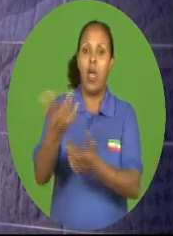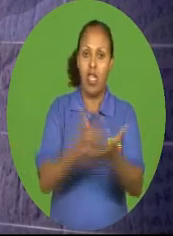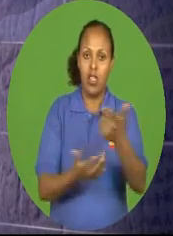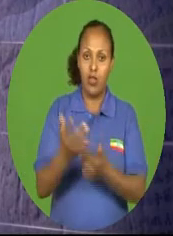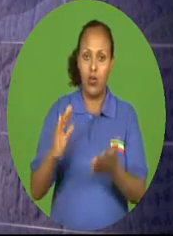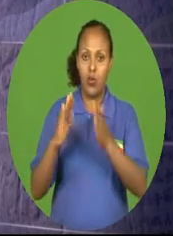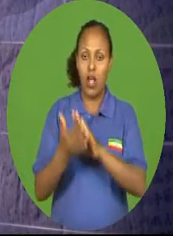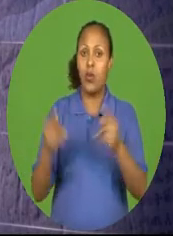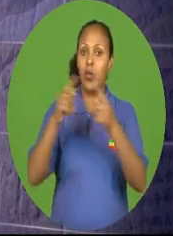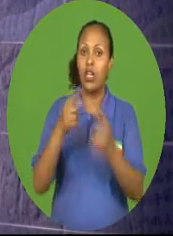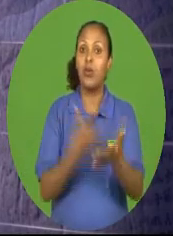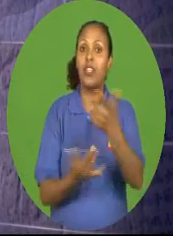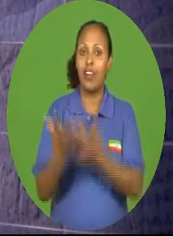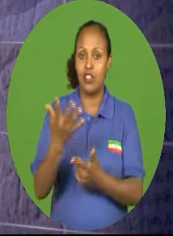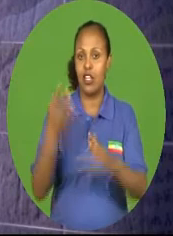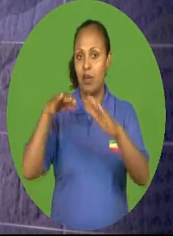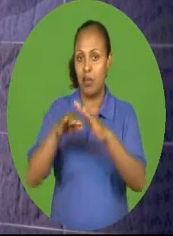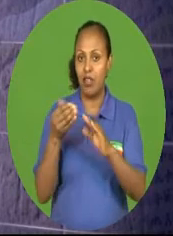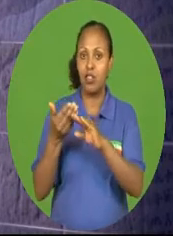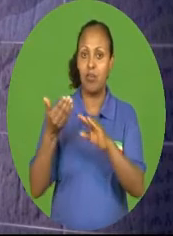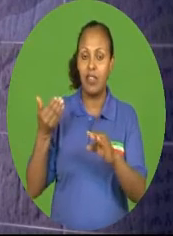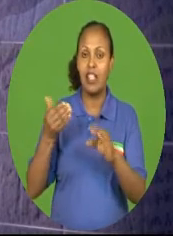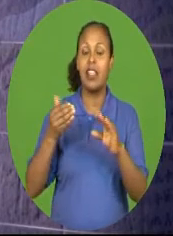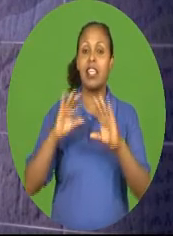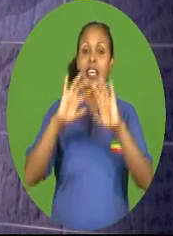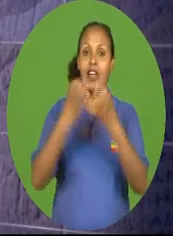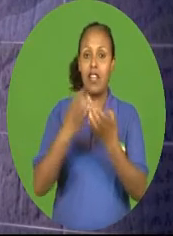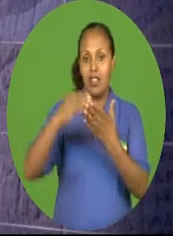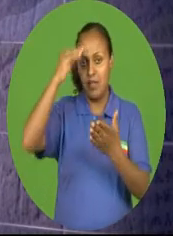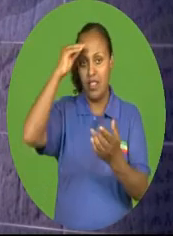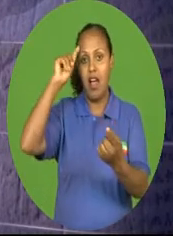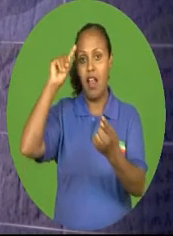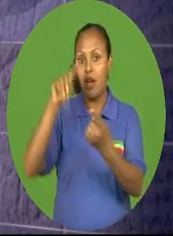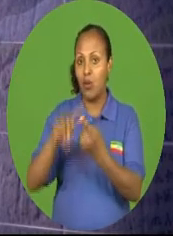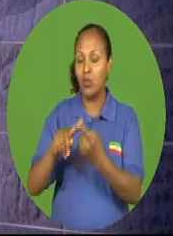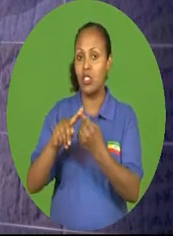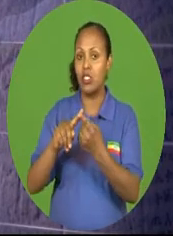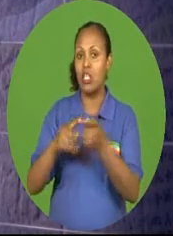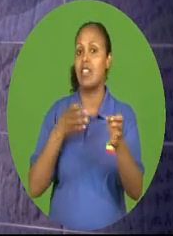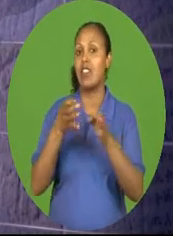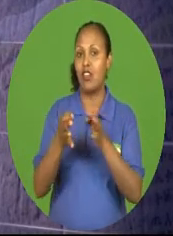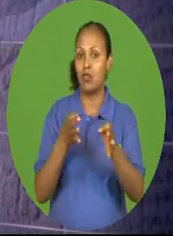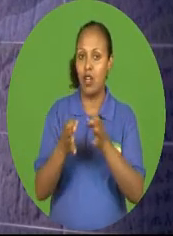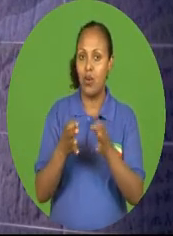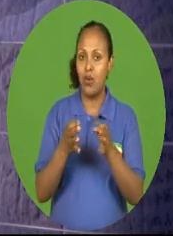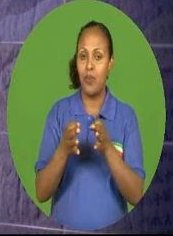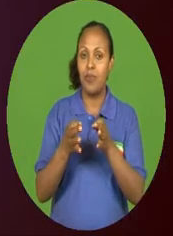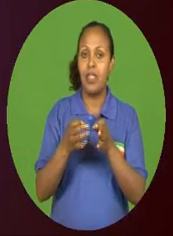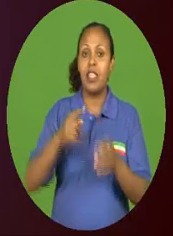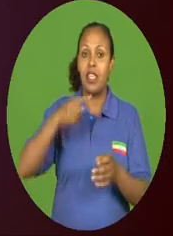የምንወያይ ይሆናል። ወደ ውይይታችን ከመግባታችን በፊት የክፍለ ትምህርቱን ዓላማዎች